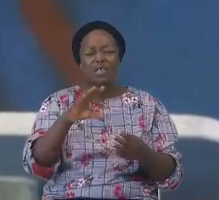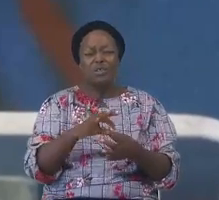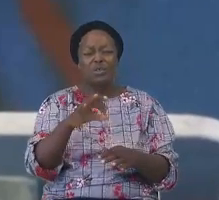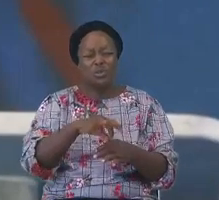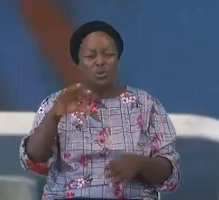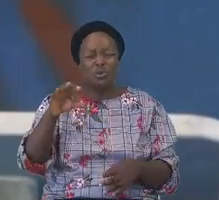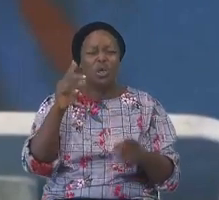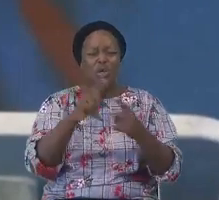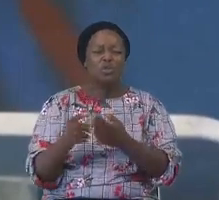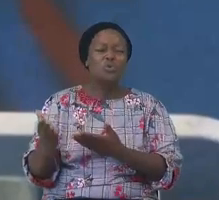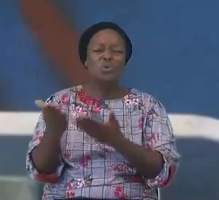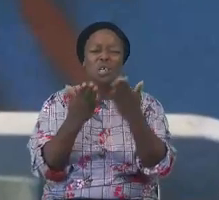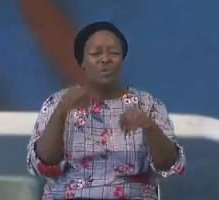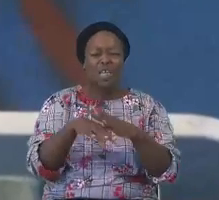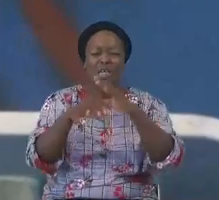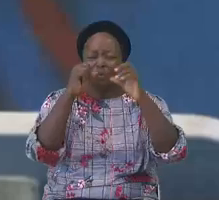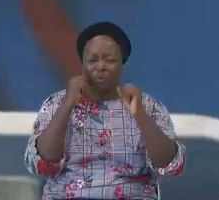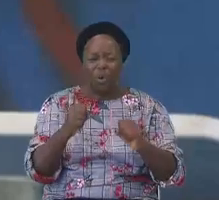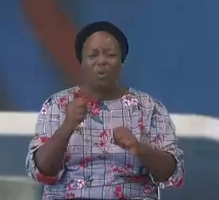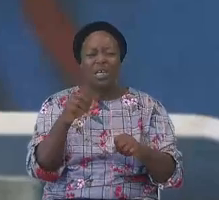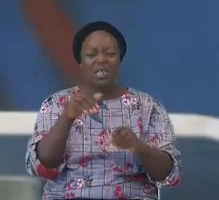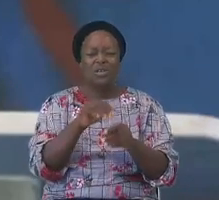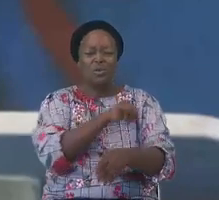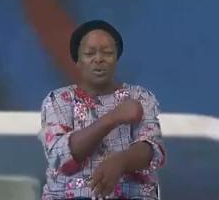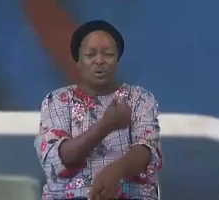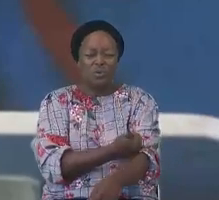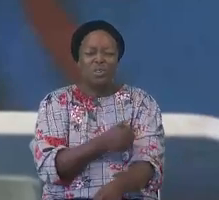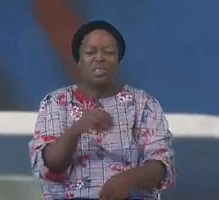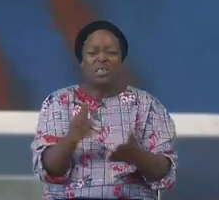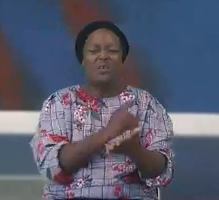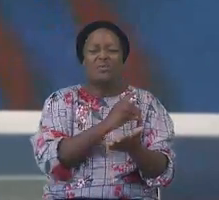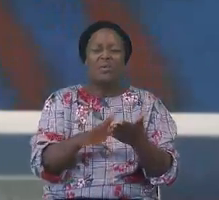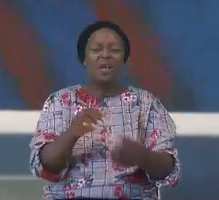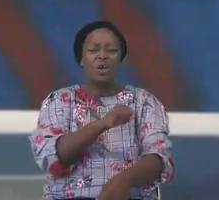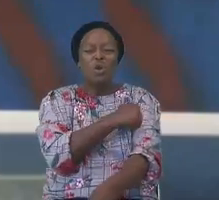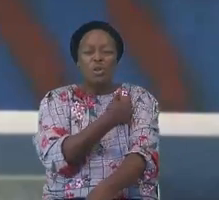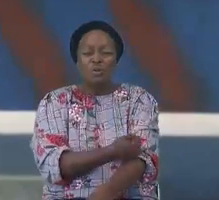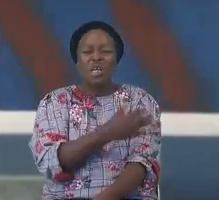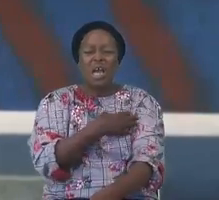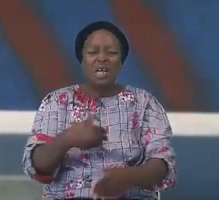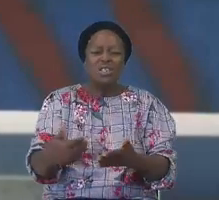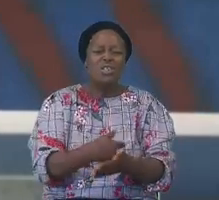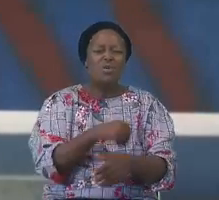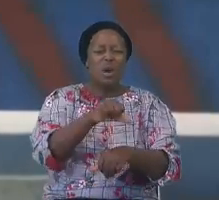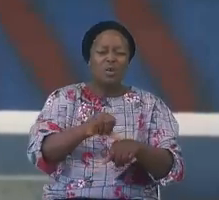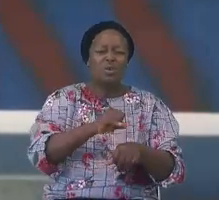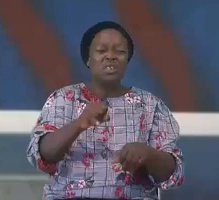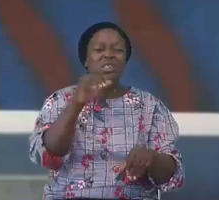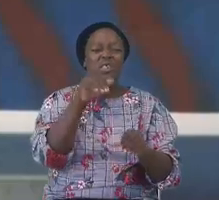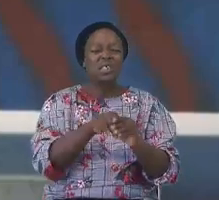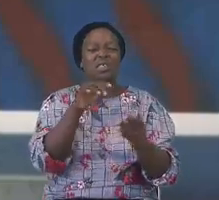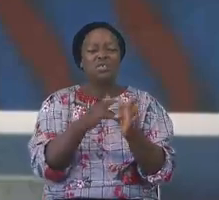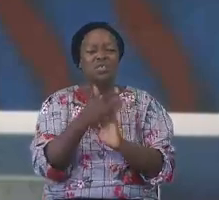Et le baptême du Saint-Esprit pour les âmes purifiées, sanctifiées, pour te servir dans la puissance,